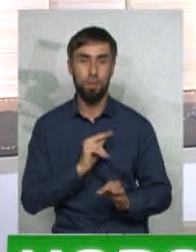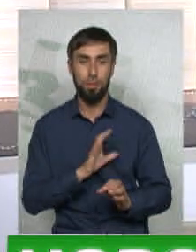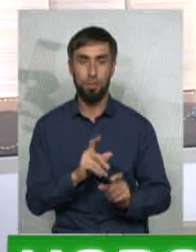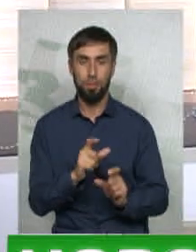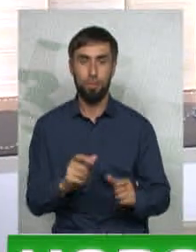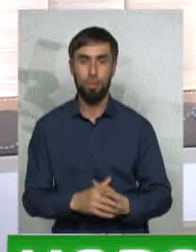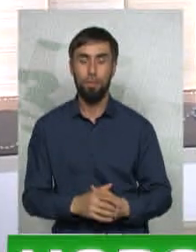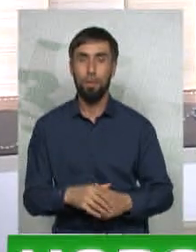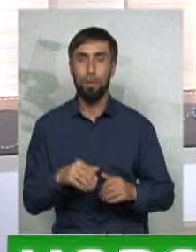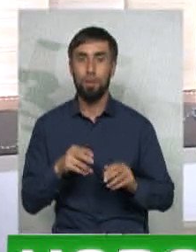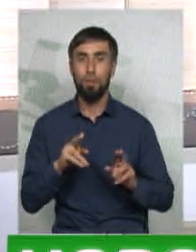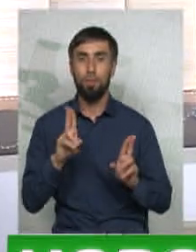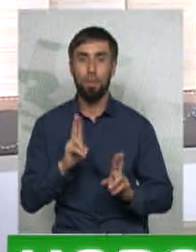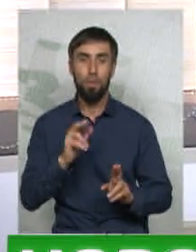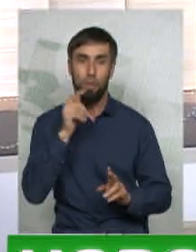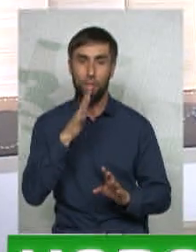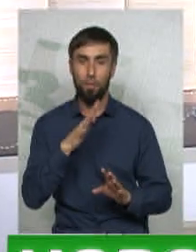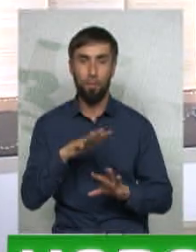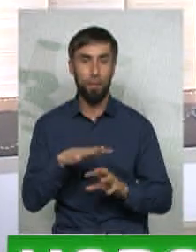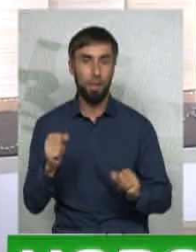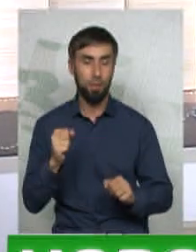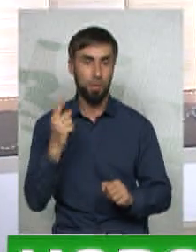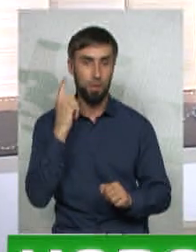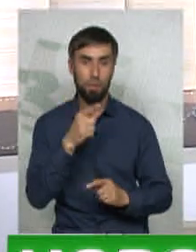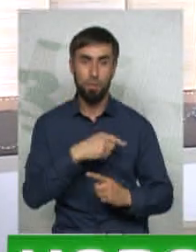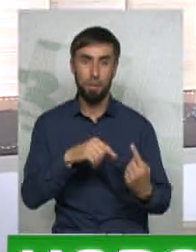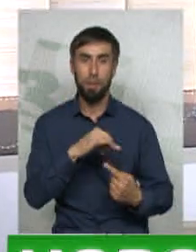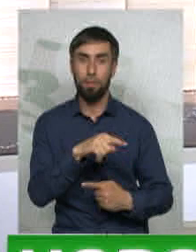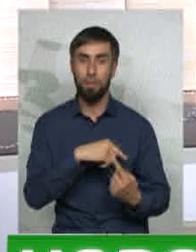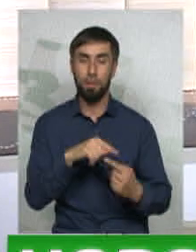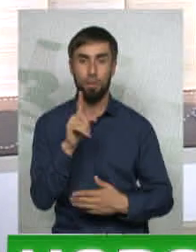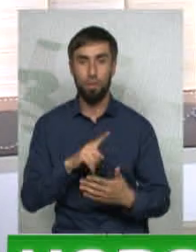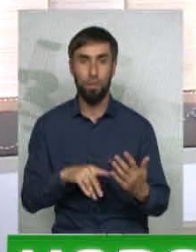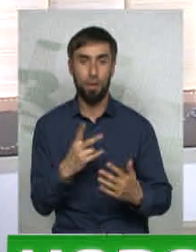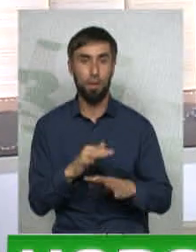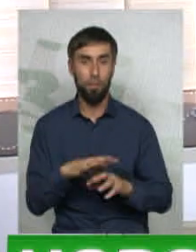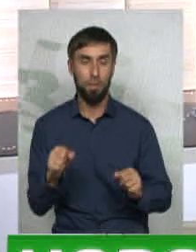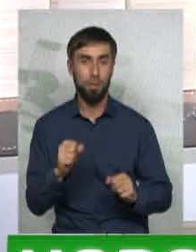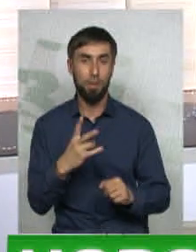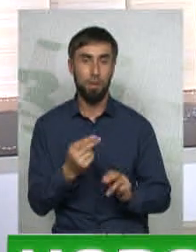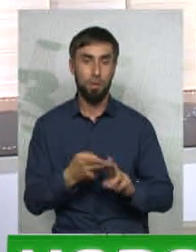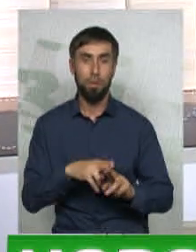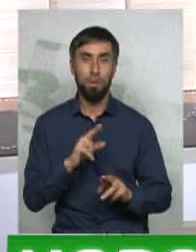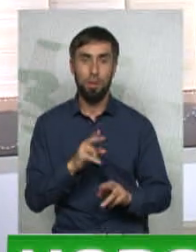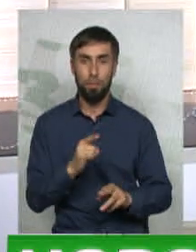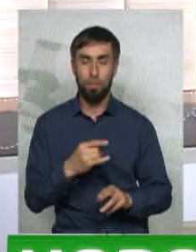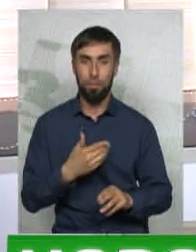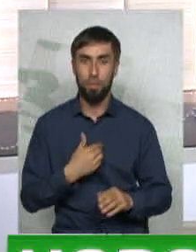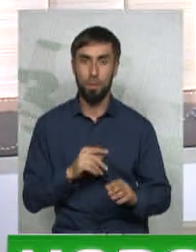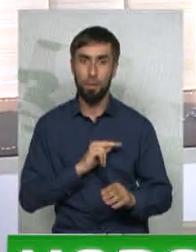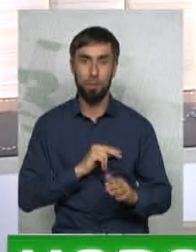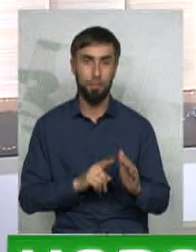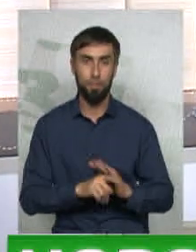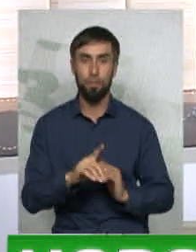Правило, когда власть слышит бизнес, а бизнес доверяет власти, вот на этом как бы мы сработали, потому